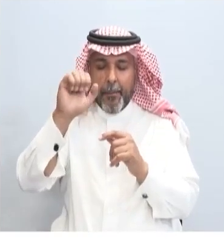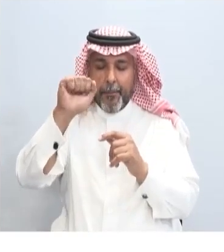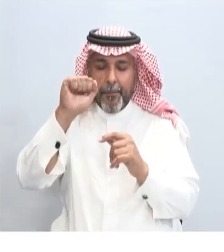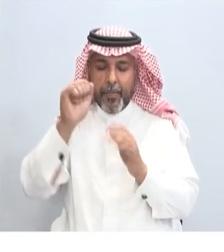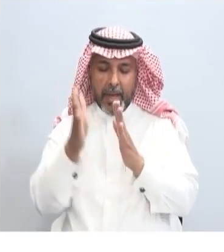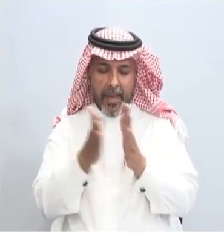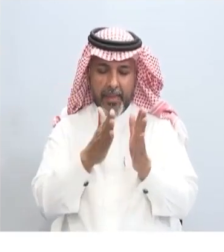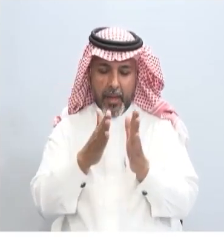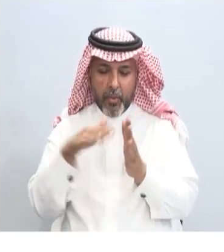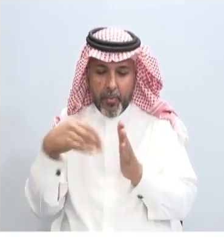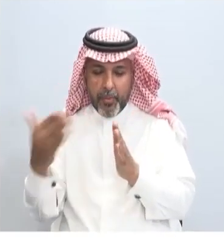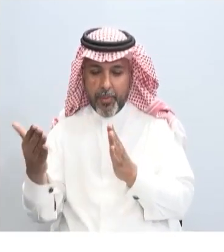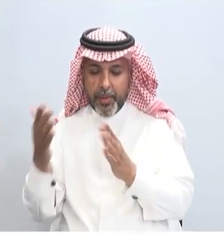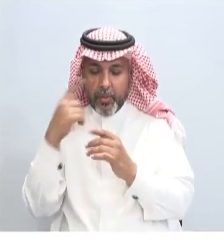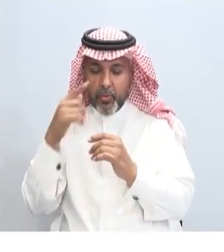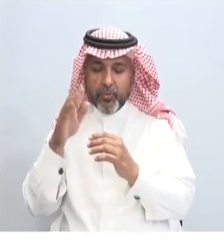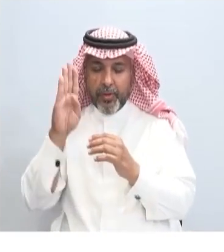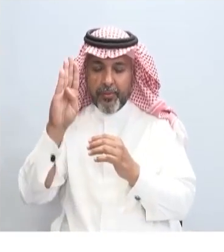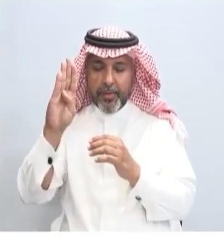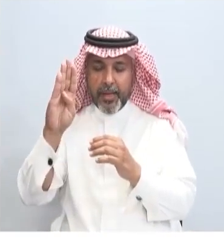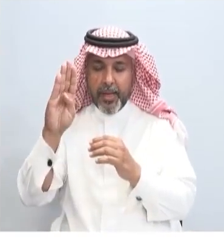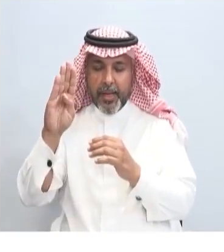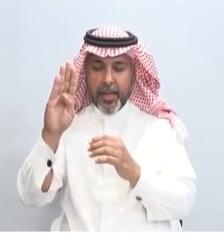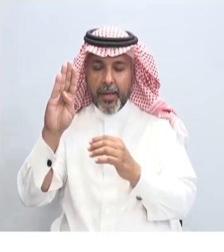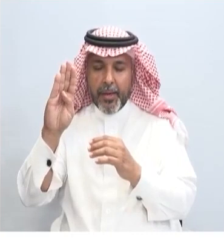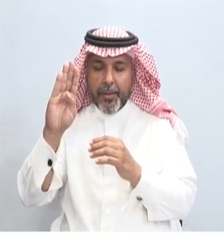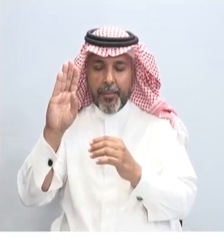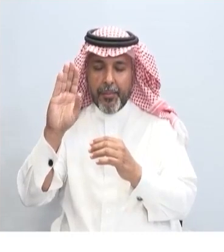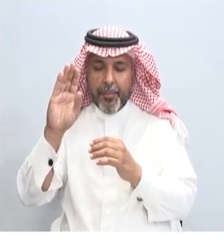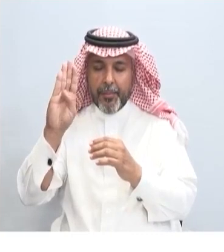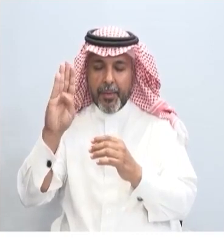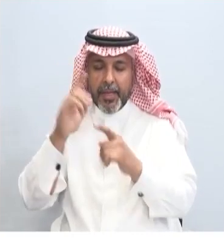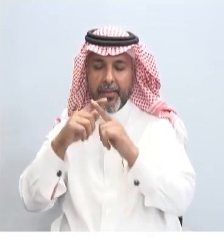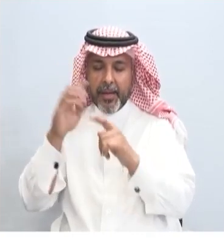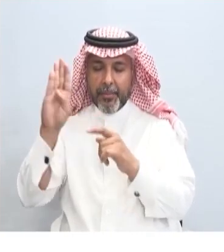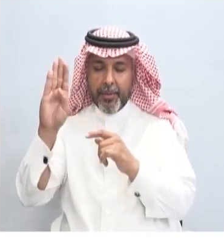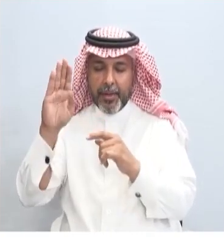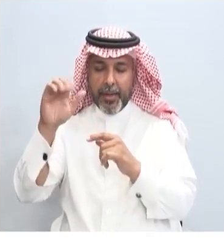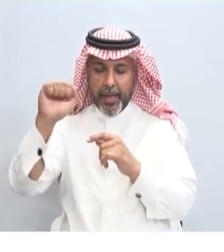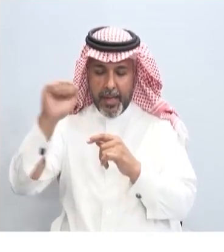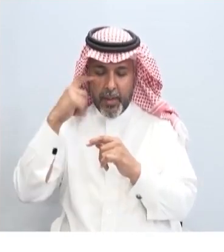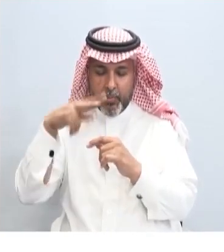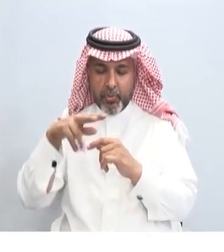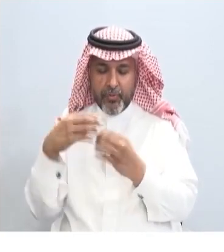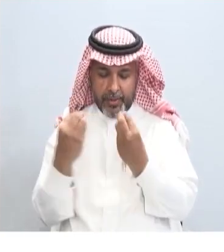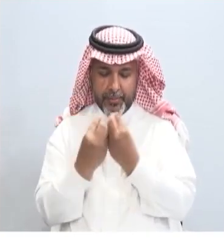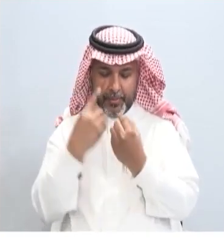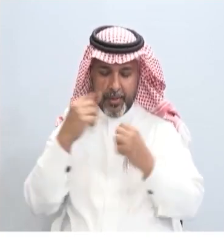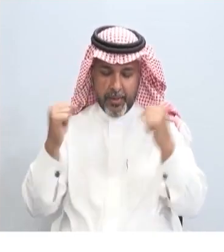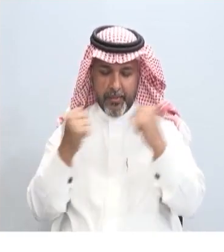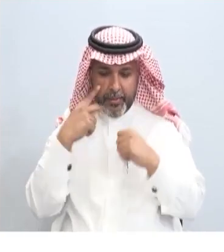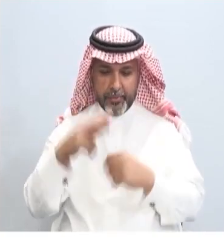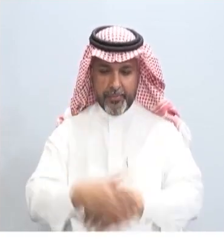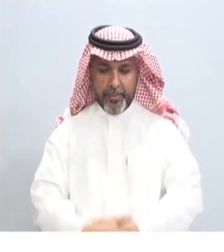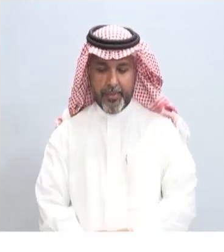بالحادثه اي والمثال التالي يوضح الحالتين معا فخلونا نشوف الحادثتين في